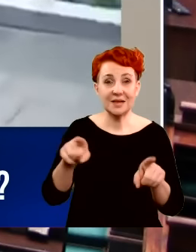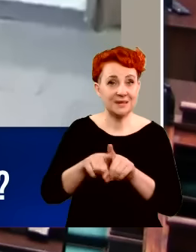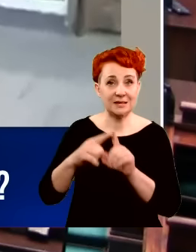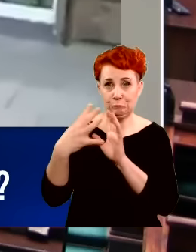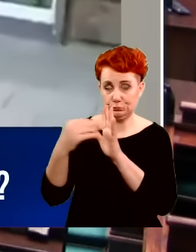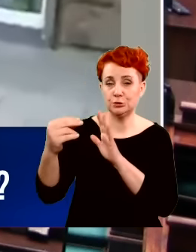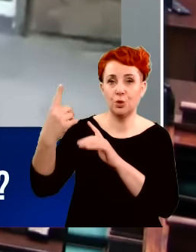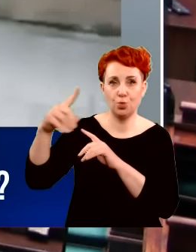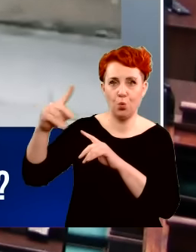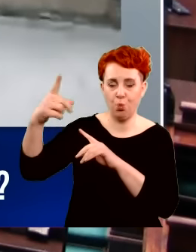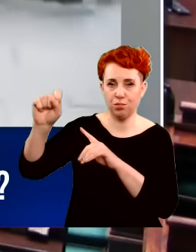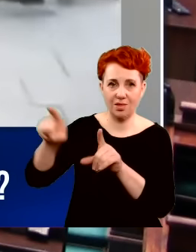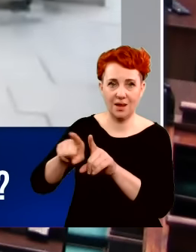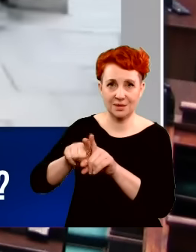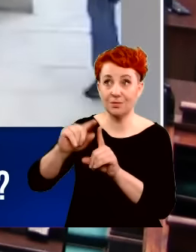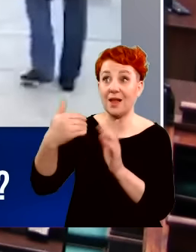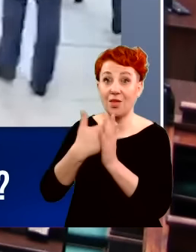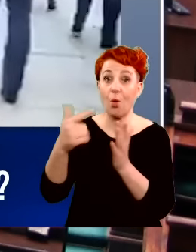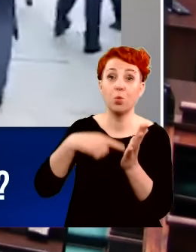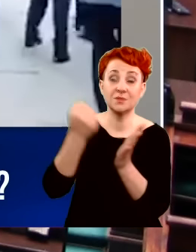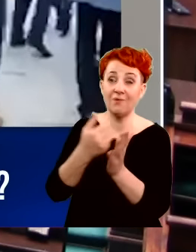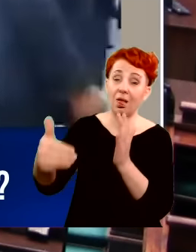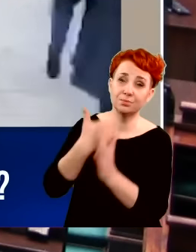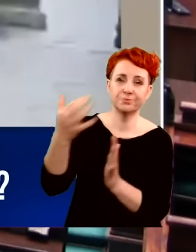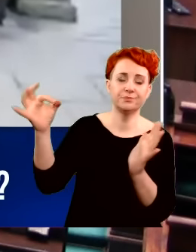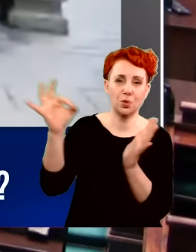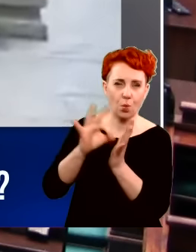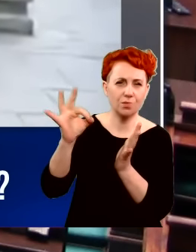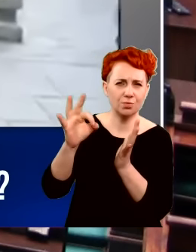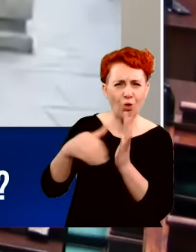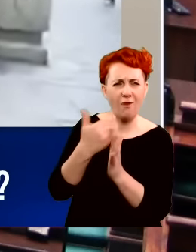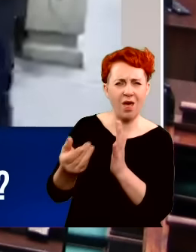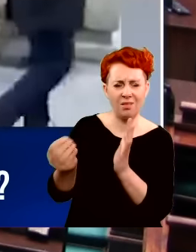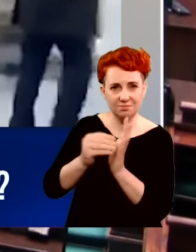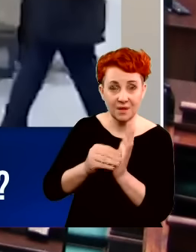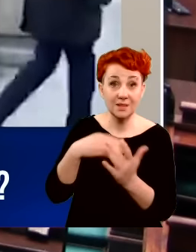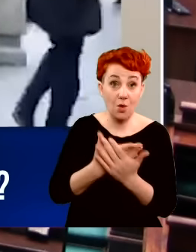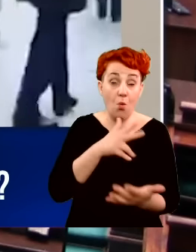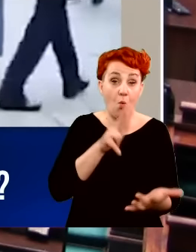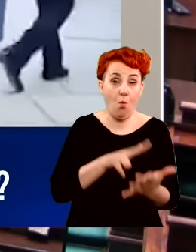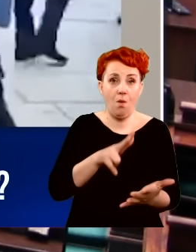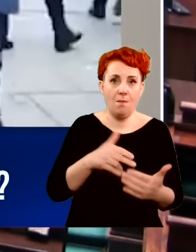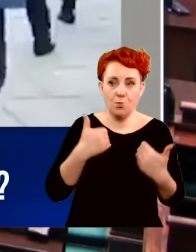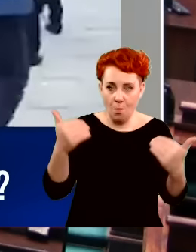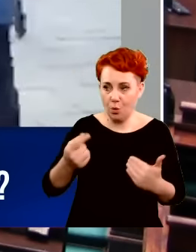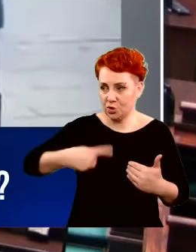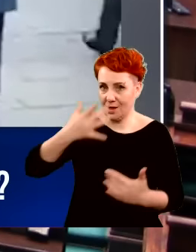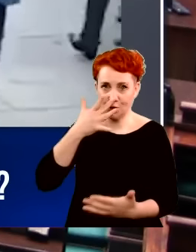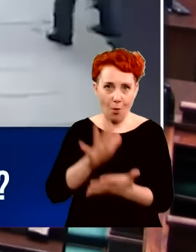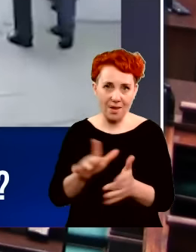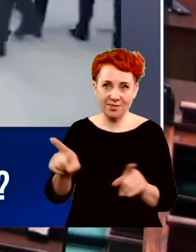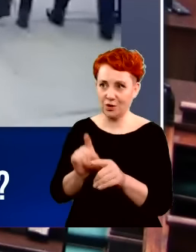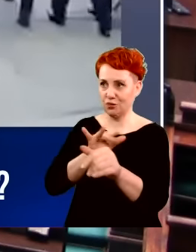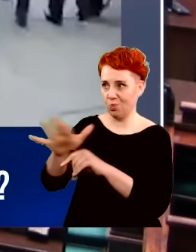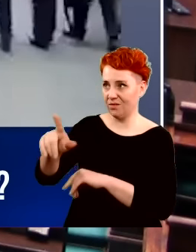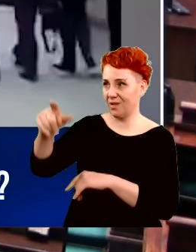Duda który złożył nowelizację do tej ustawy która została uchwalone więc myślę że być może nasze stanowisko przyczyniło się także do tego że pan prezydent